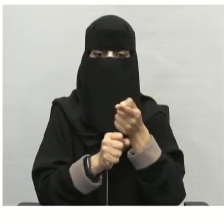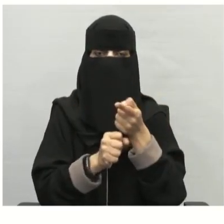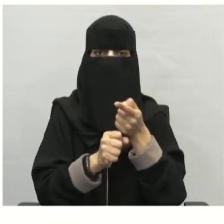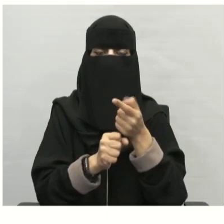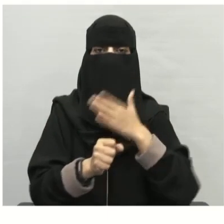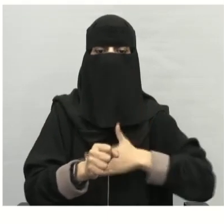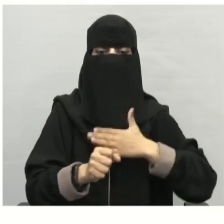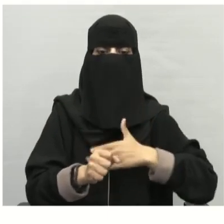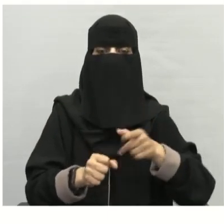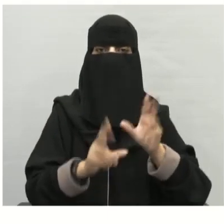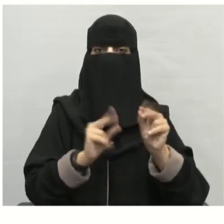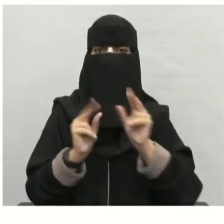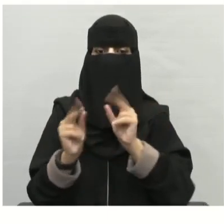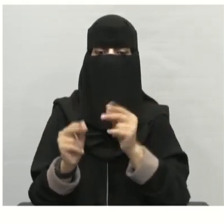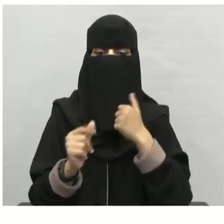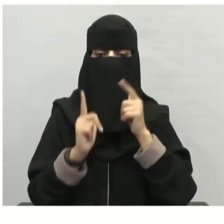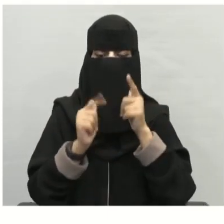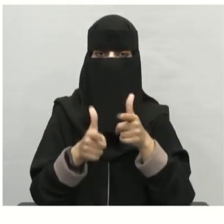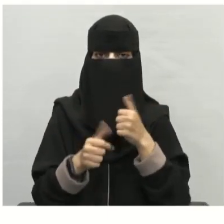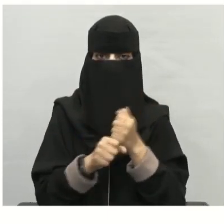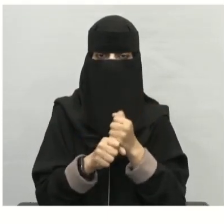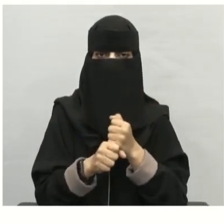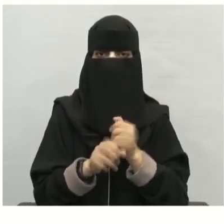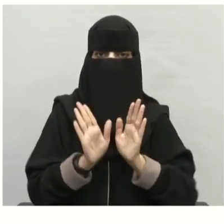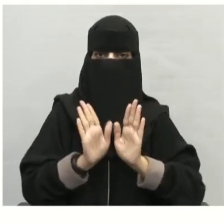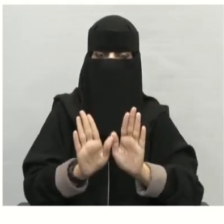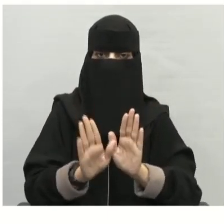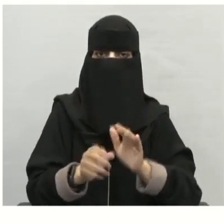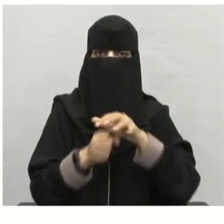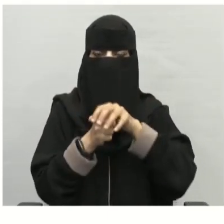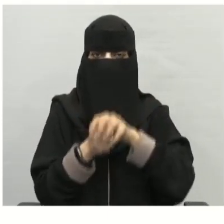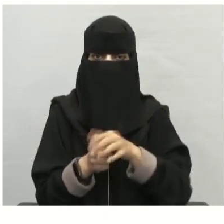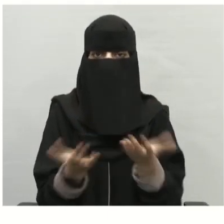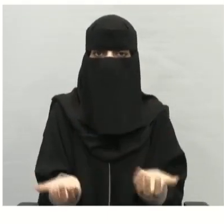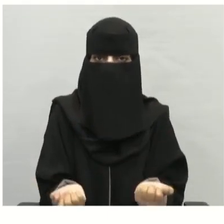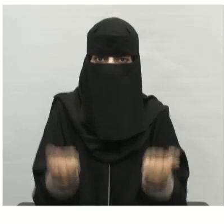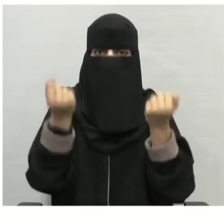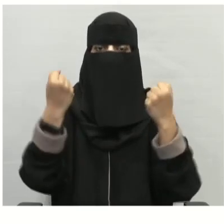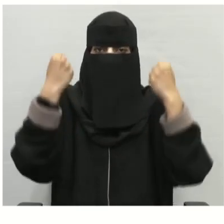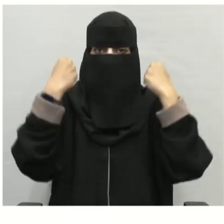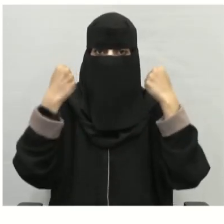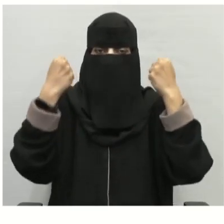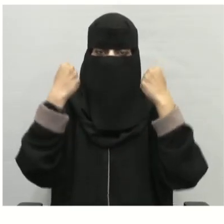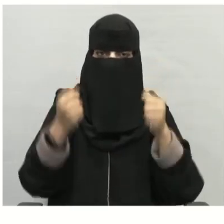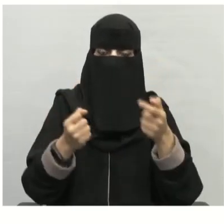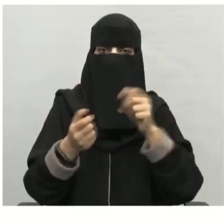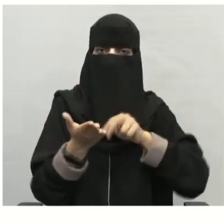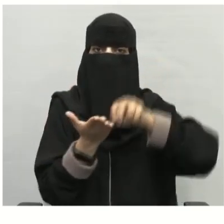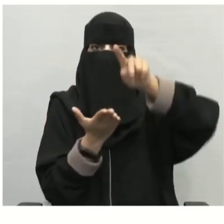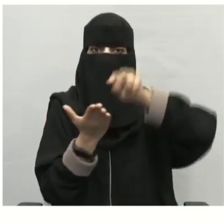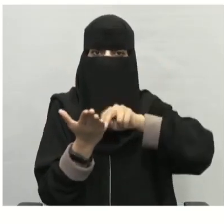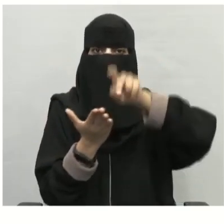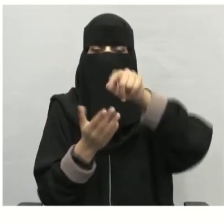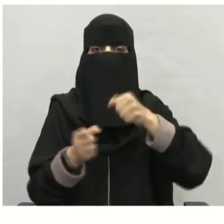التحمل مثل ما نقوم به في تمارين الدفع الضغط رفع الاوزان تسلق السلالم كلها